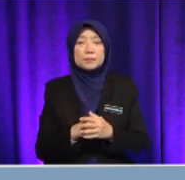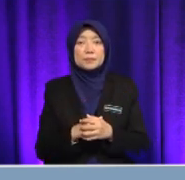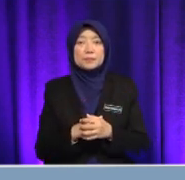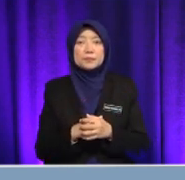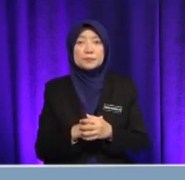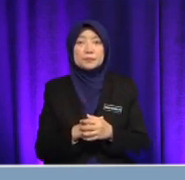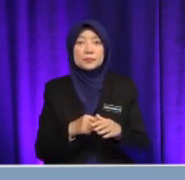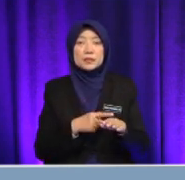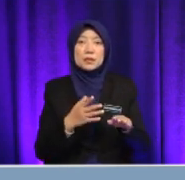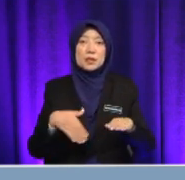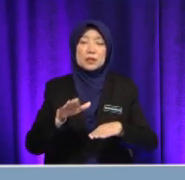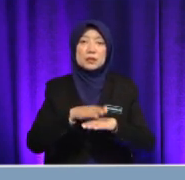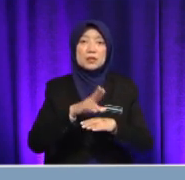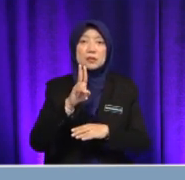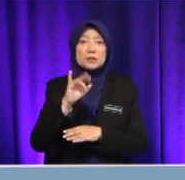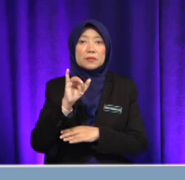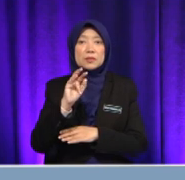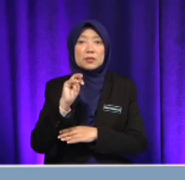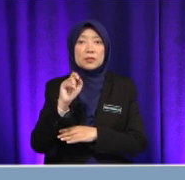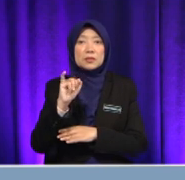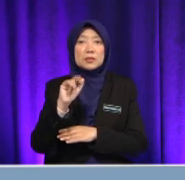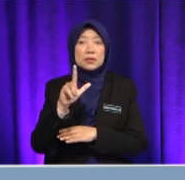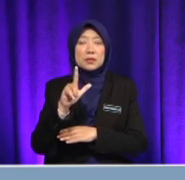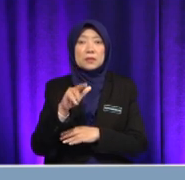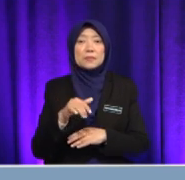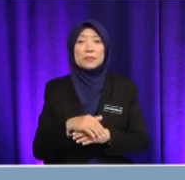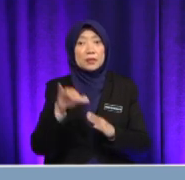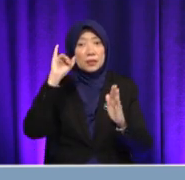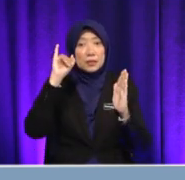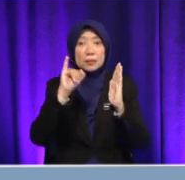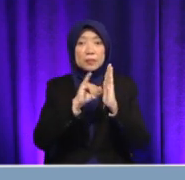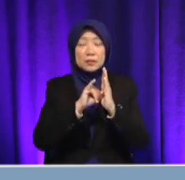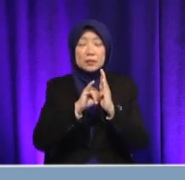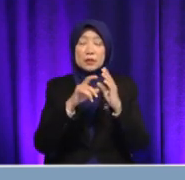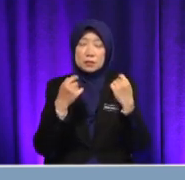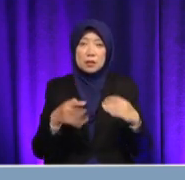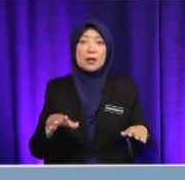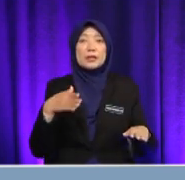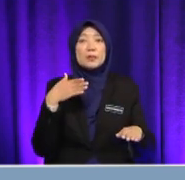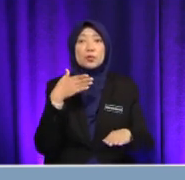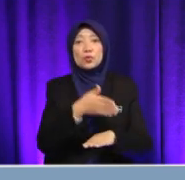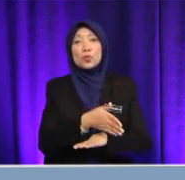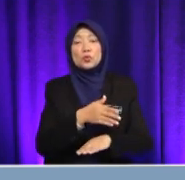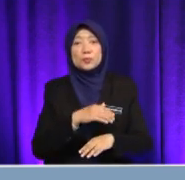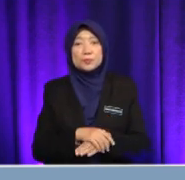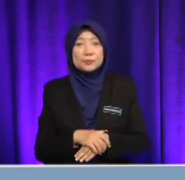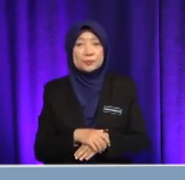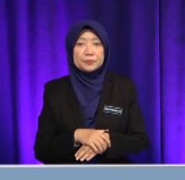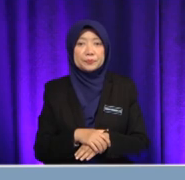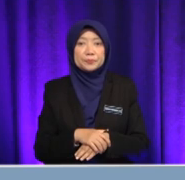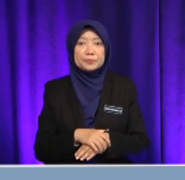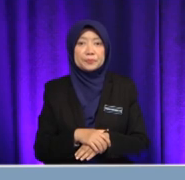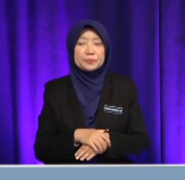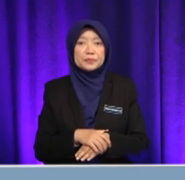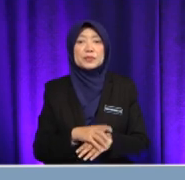di atas bilik image dan pengurupaan yang telah dipotong Oke Betul